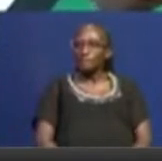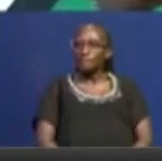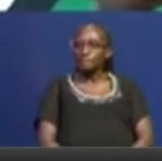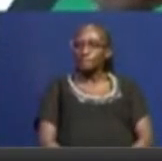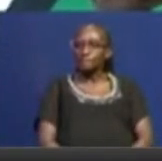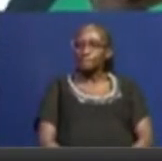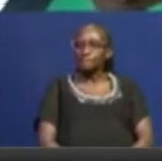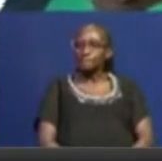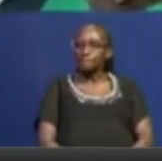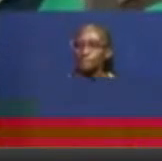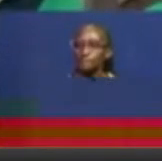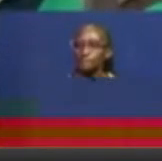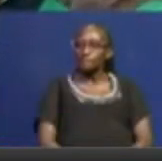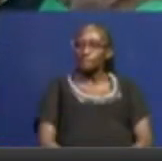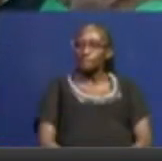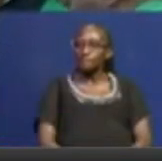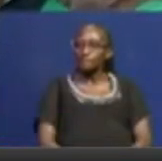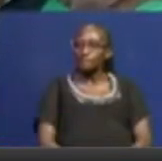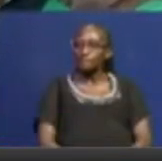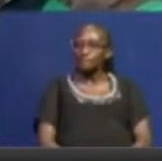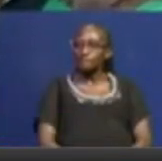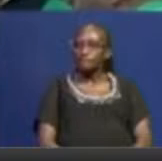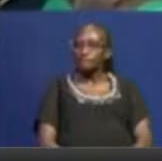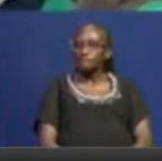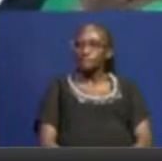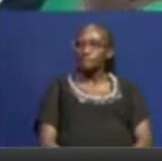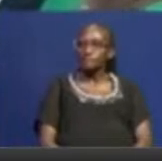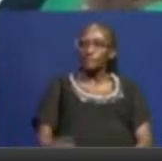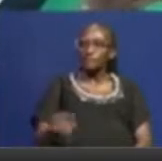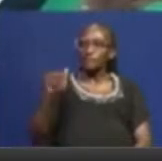North Imenti Dawood Abdul.